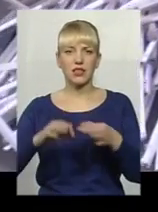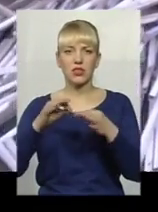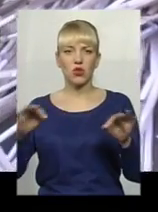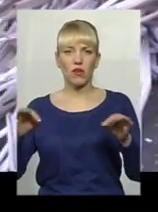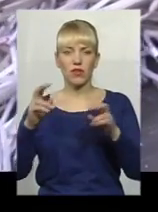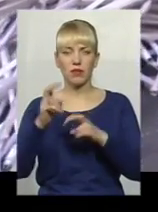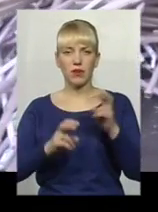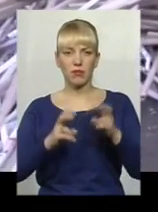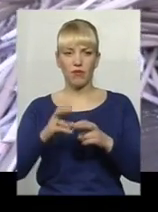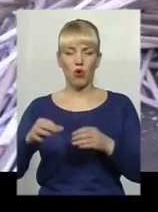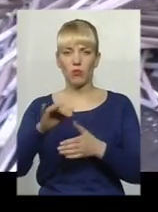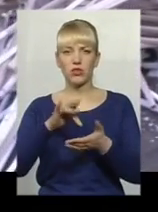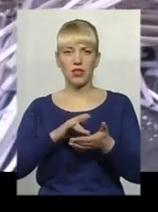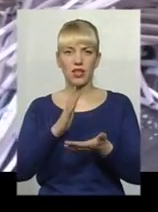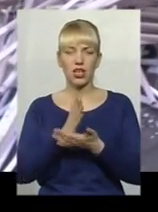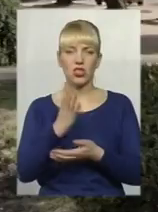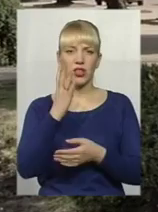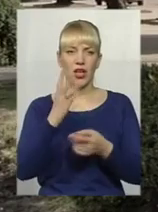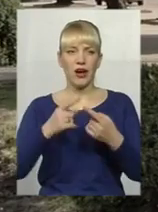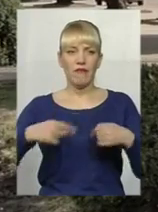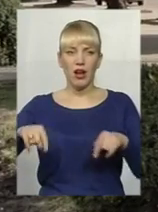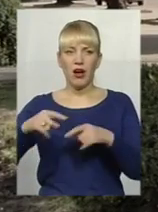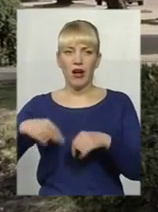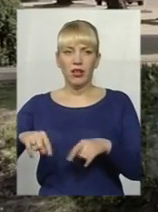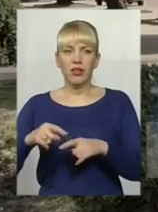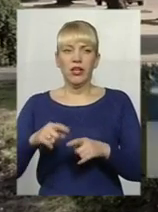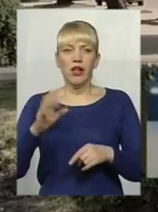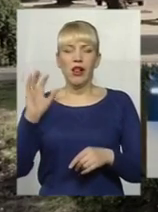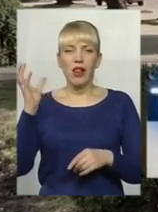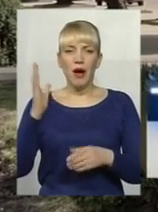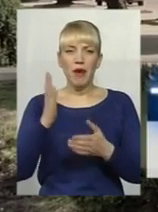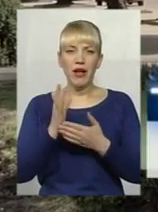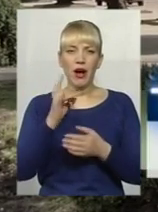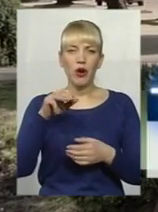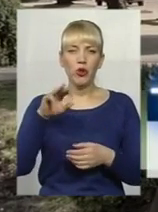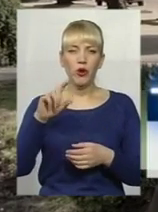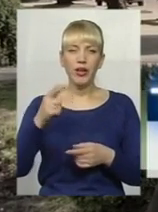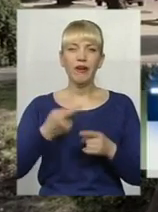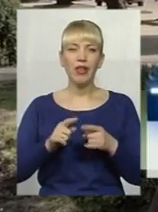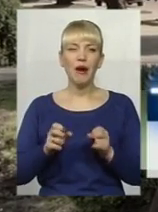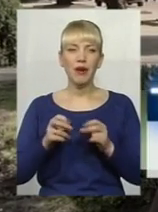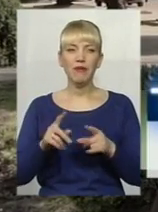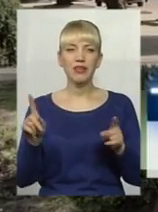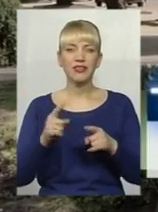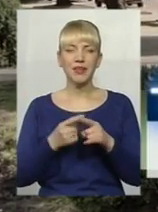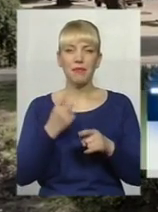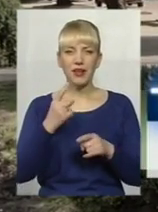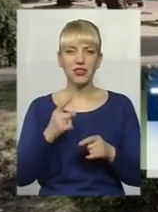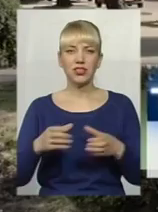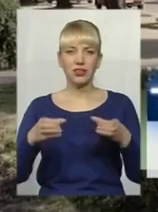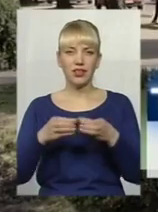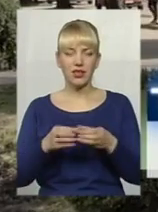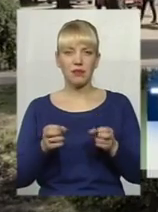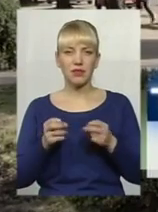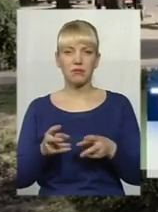В обласному центрі є 4 таких філіали. Лампа люмінесцентна має ртуть, і вона небезпечна тим, що це перший клас небезпеки, і коли